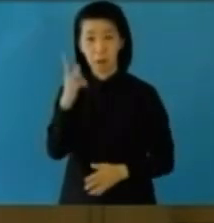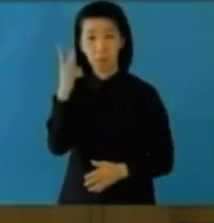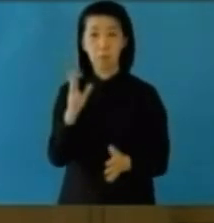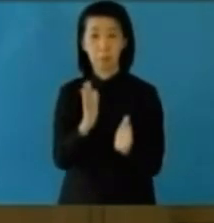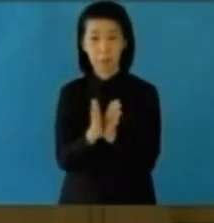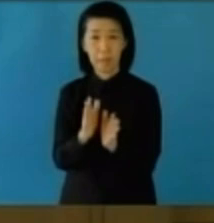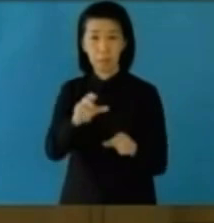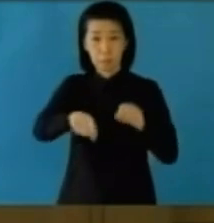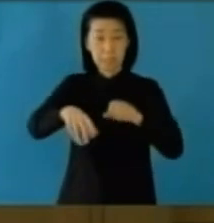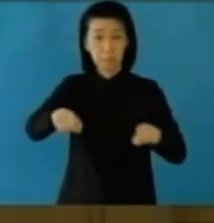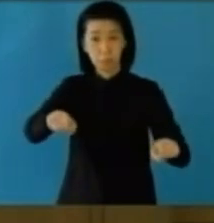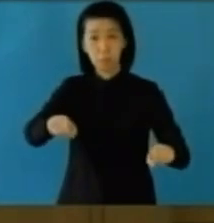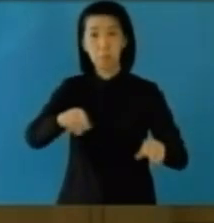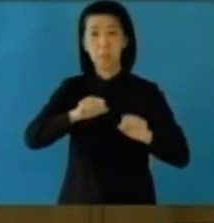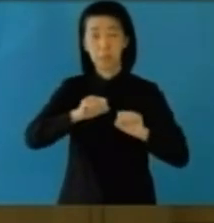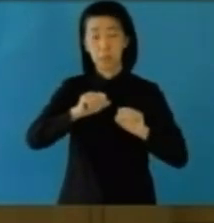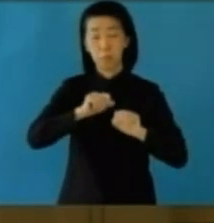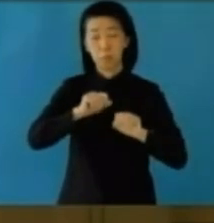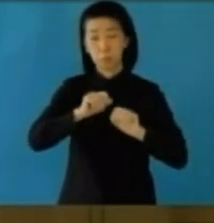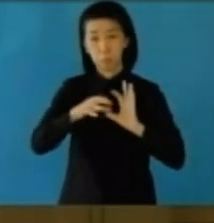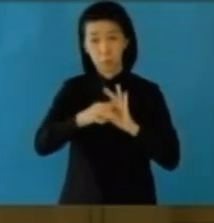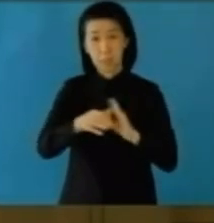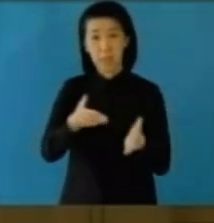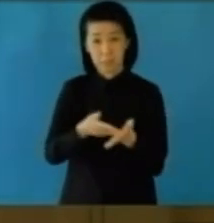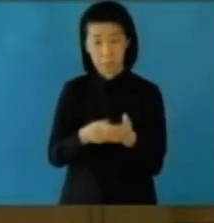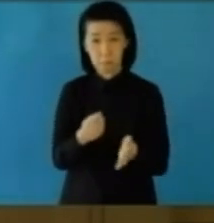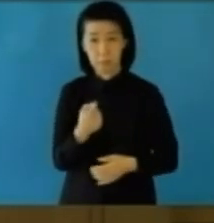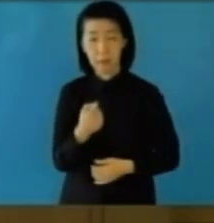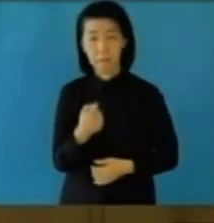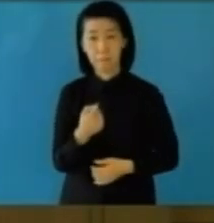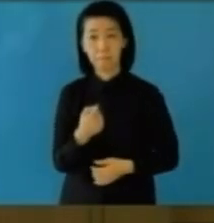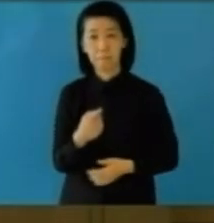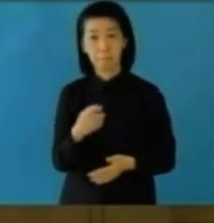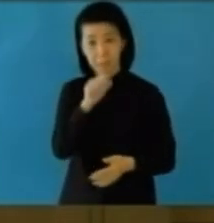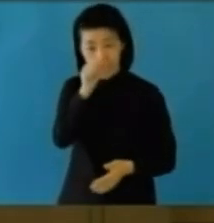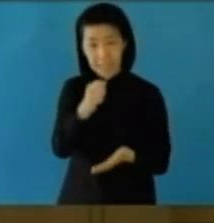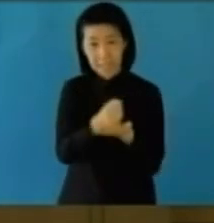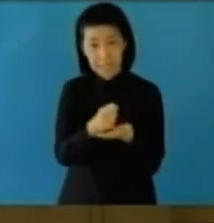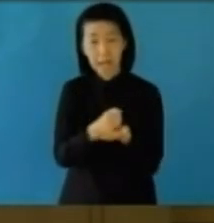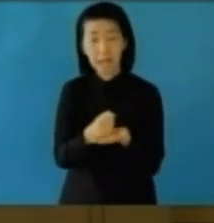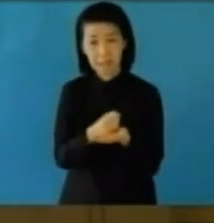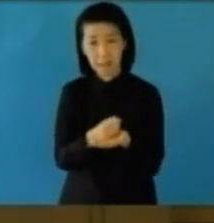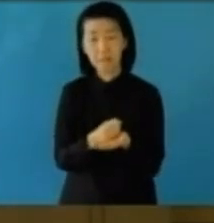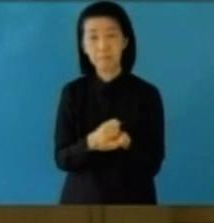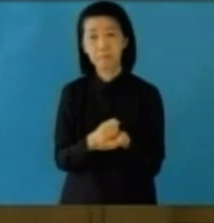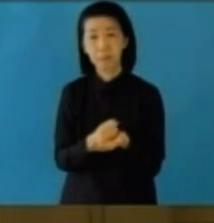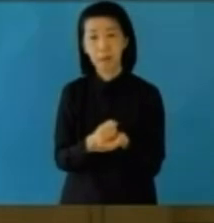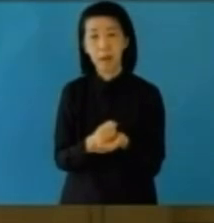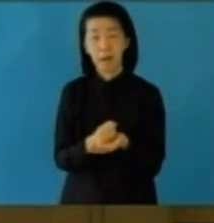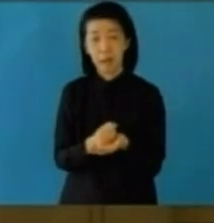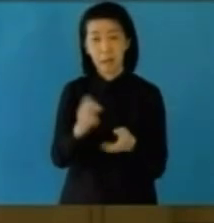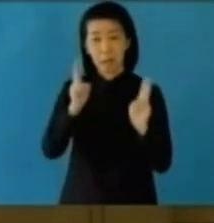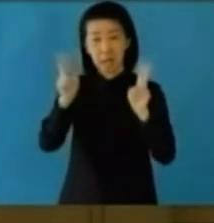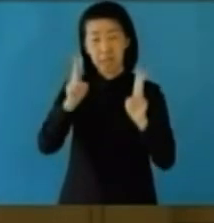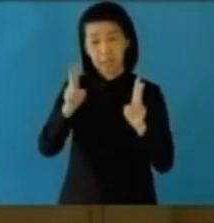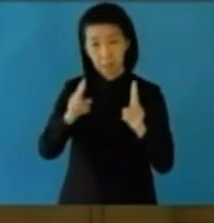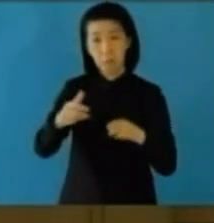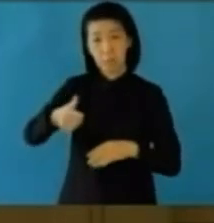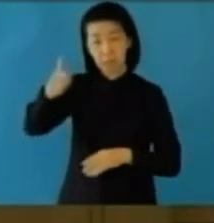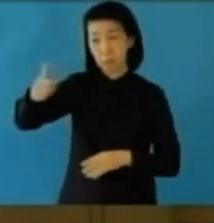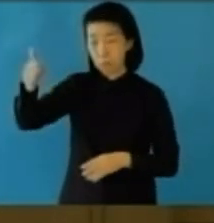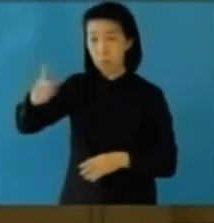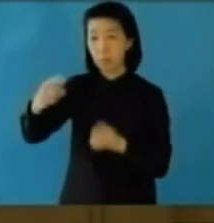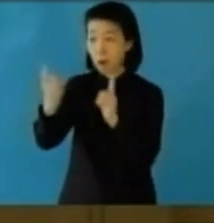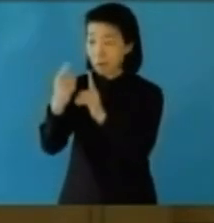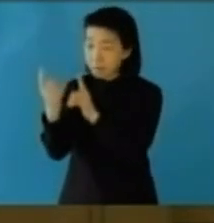組みについて説明を行ったところであります。また、機会を捉えて、進出企業の経営者の方とは直接お会いし、企業